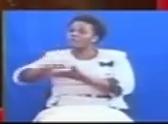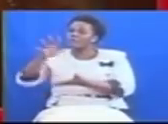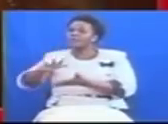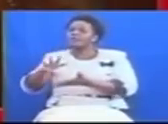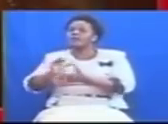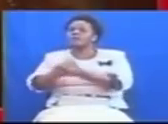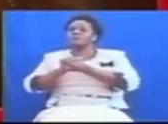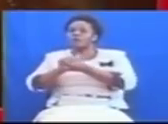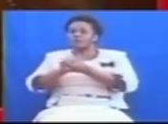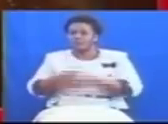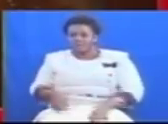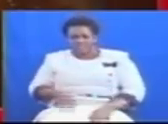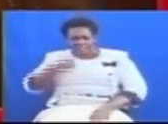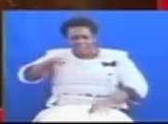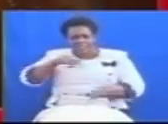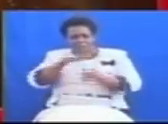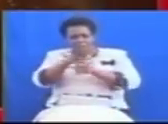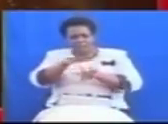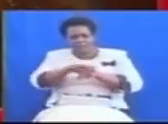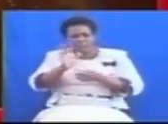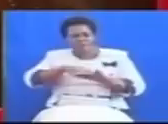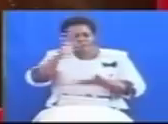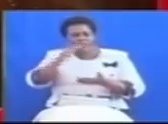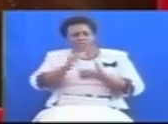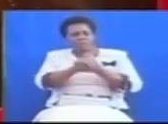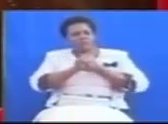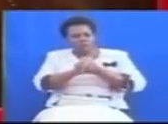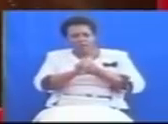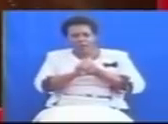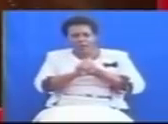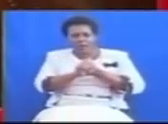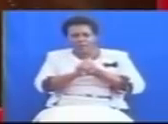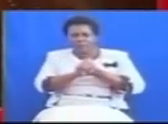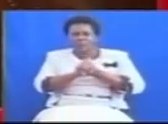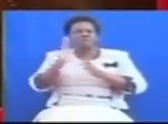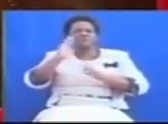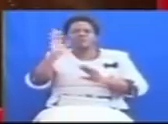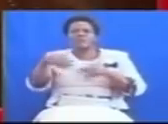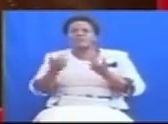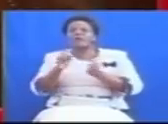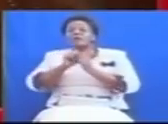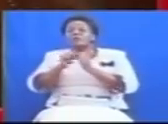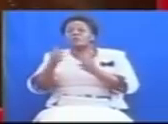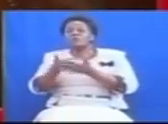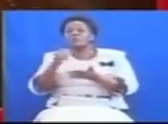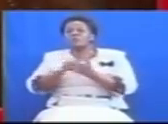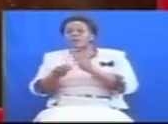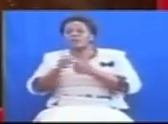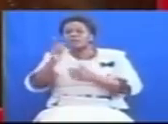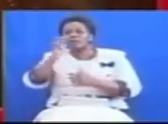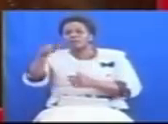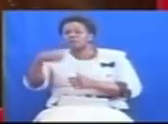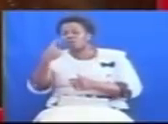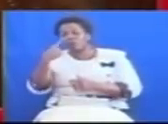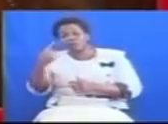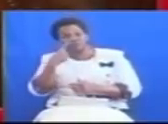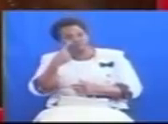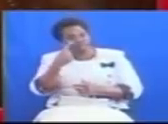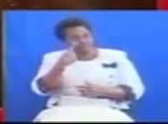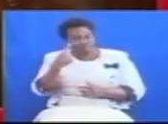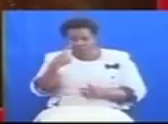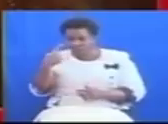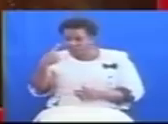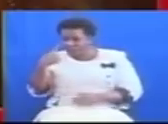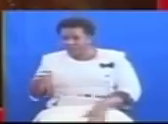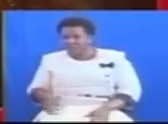zinaonekana dhahiri. Sasa ukweli upo kwamba zipo changamoto katika shughuli za kila siku za maingiliano